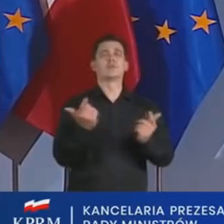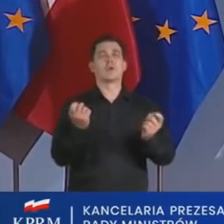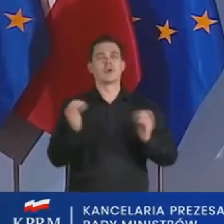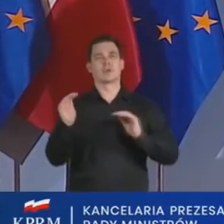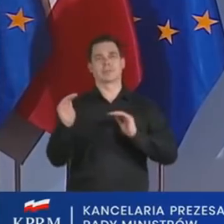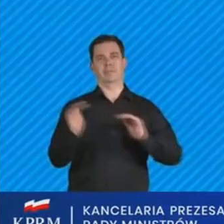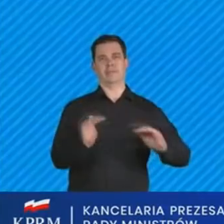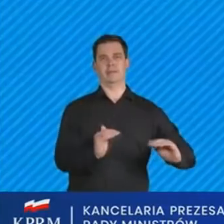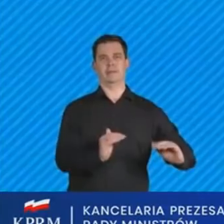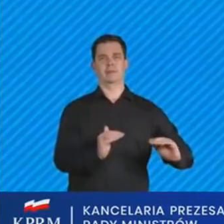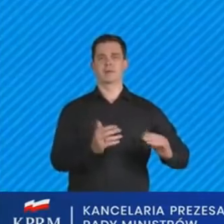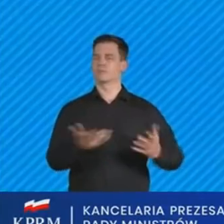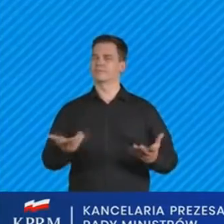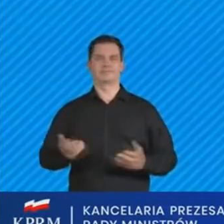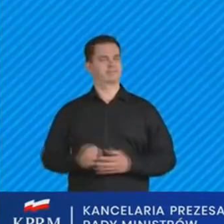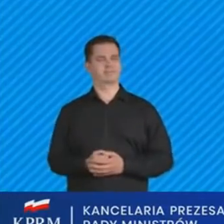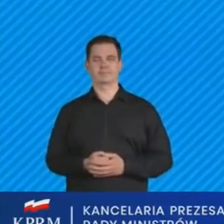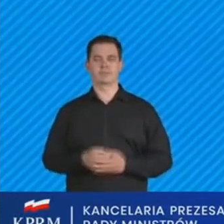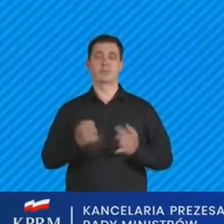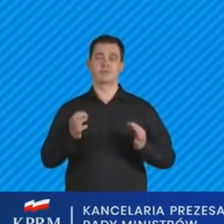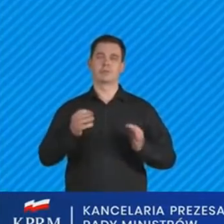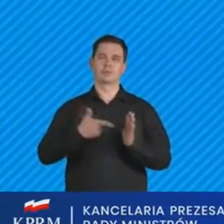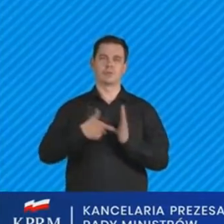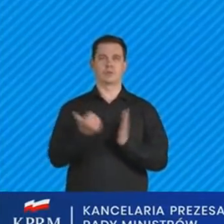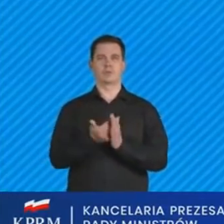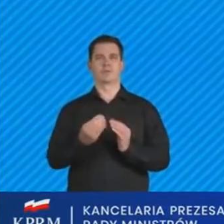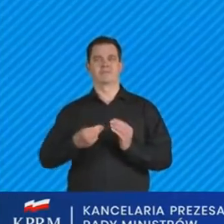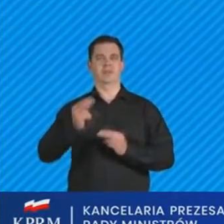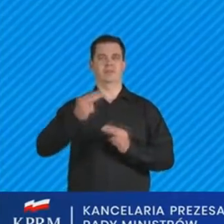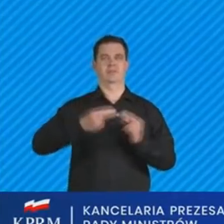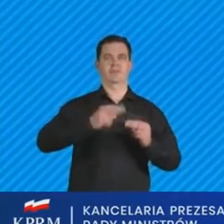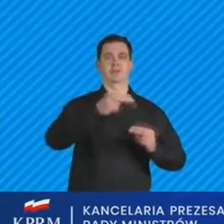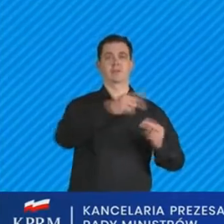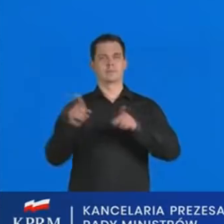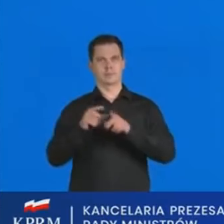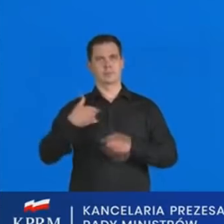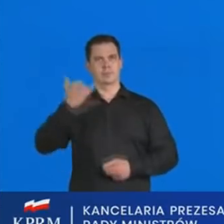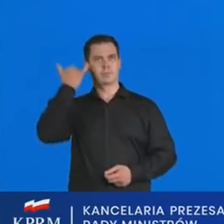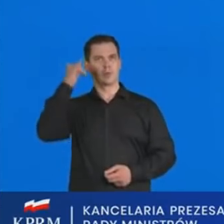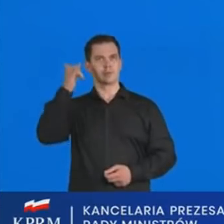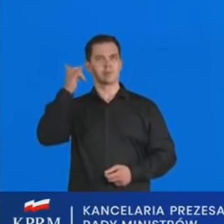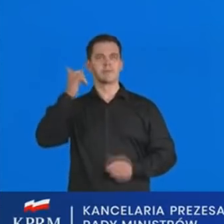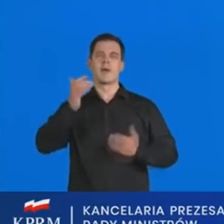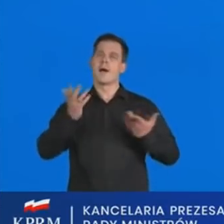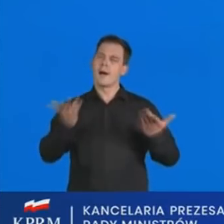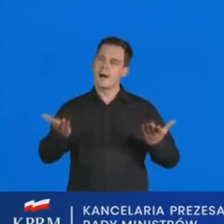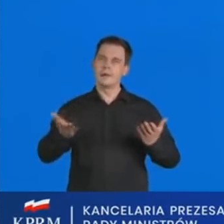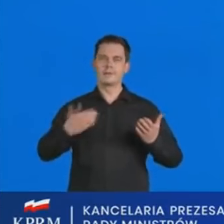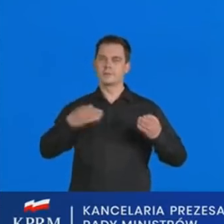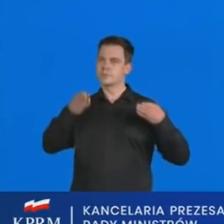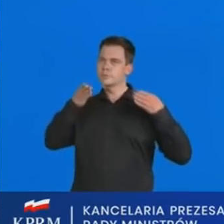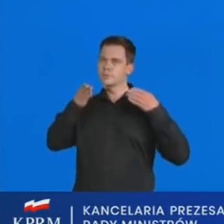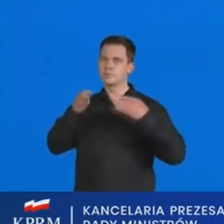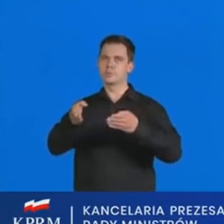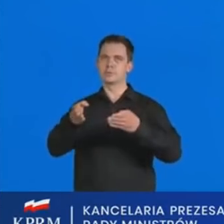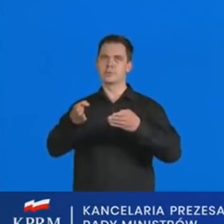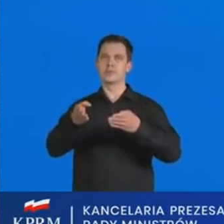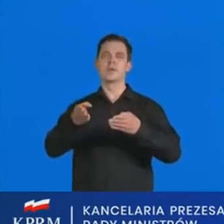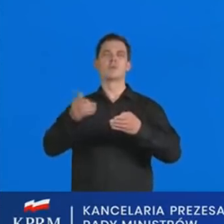mała ale ona dzisiaj znowu większa niż wczoraj wczoraj była większa niż wczoraj koncentrujemy się na tym żeby